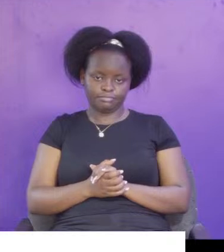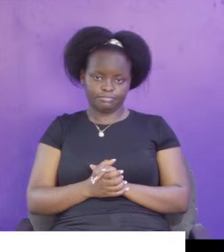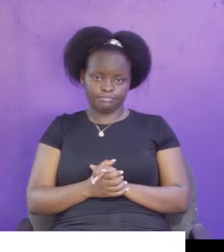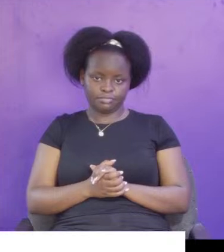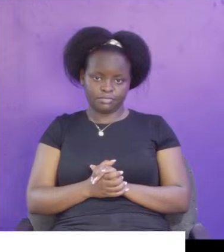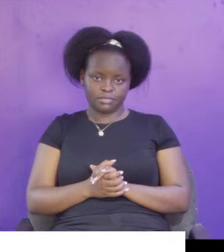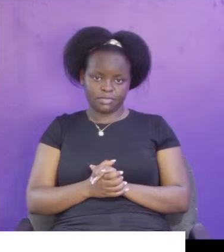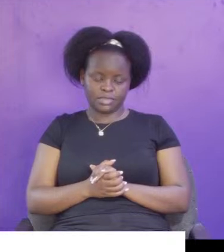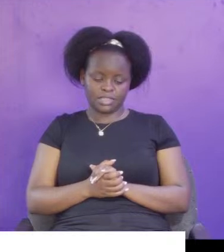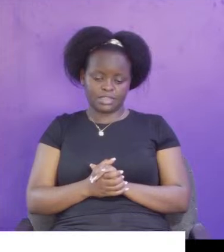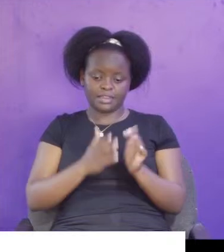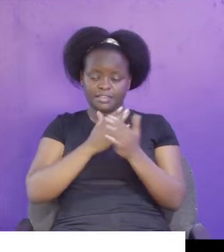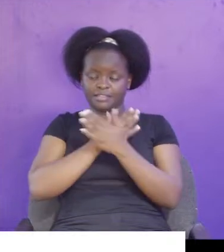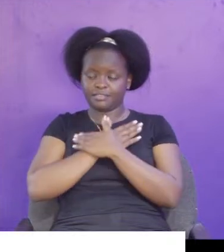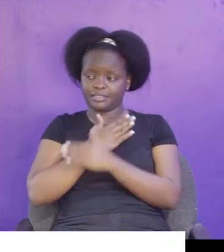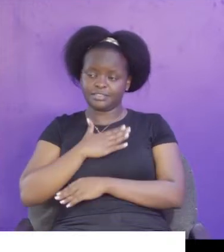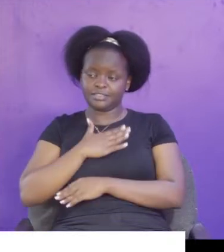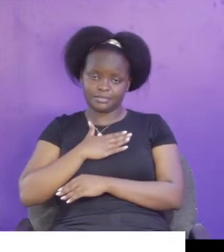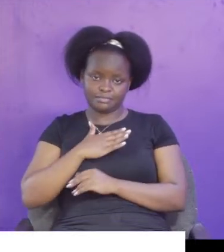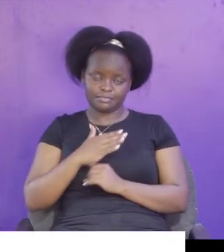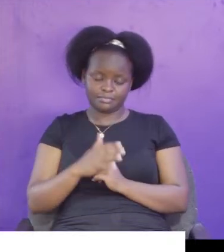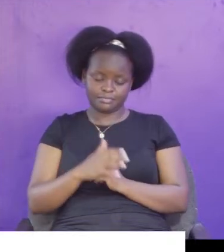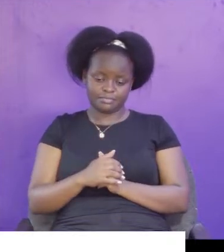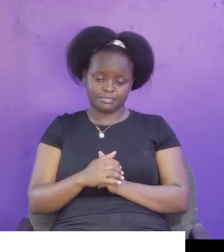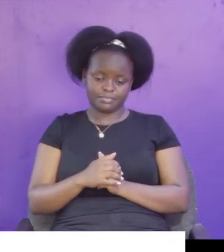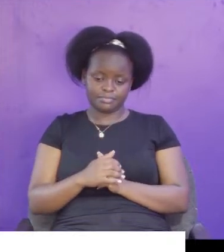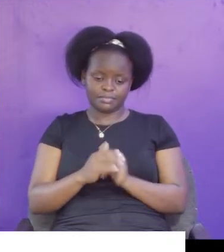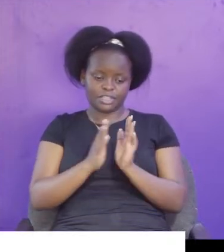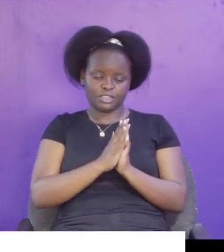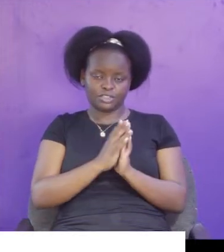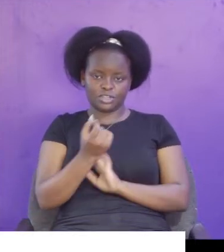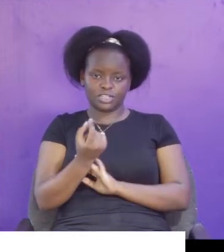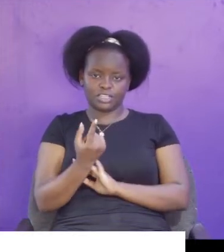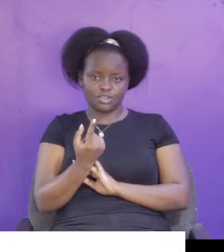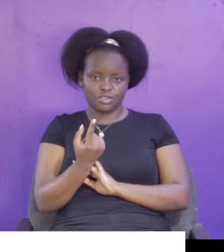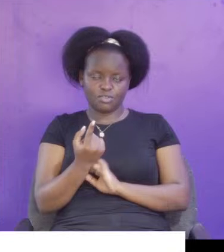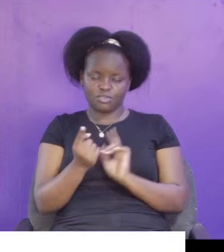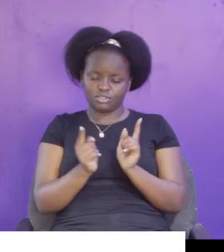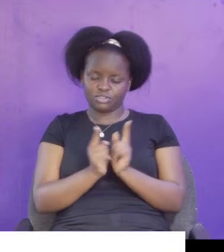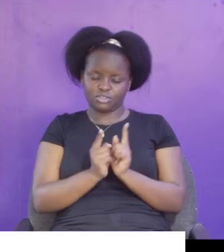Wenzangu, kastori kadogo tu, sio kubwa.